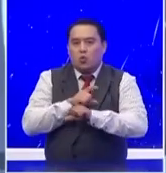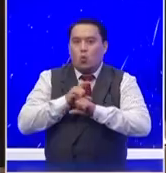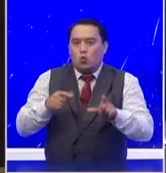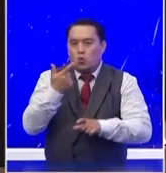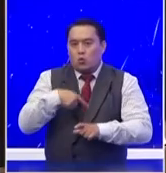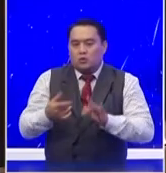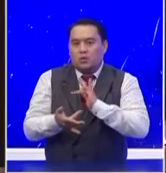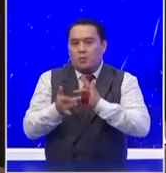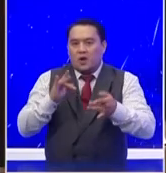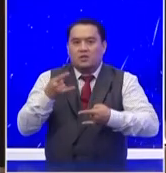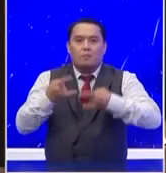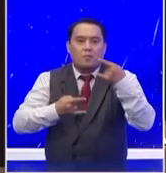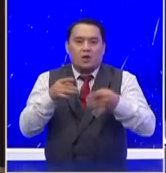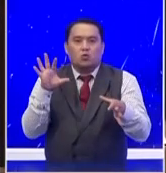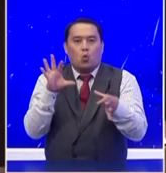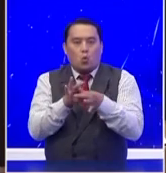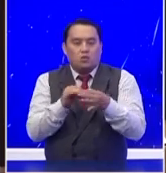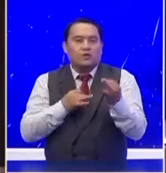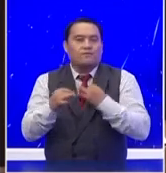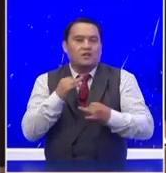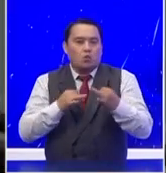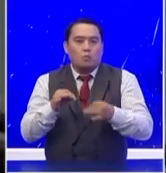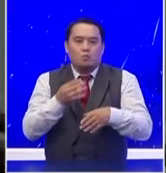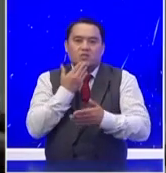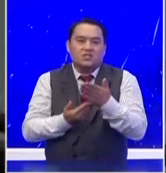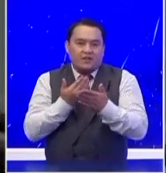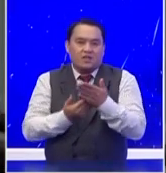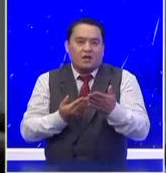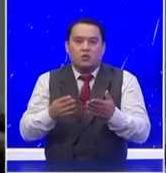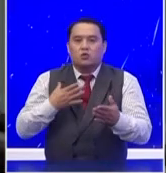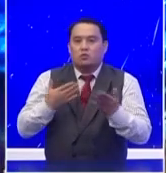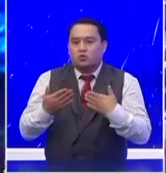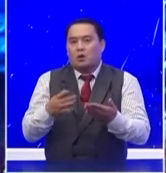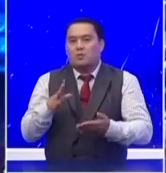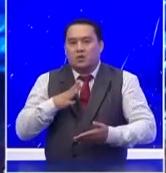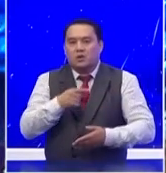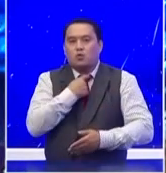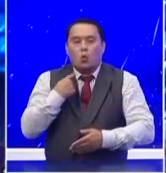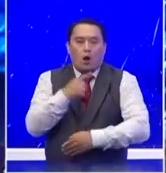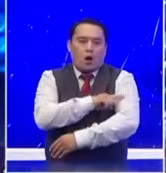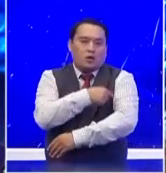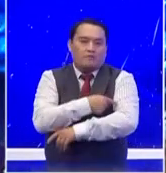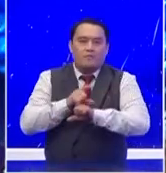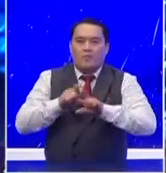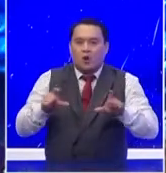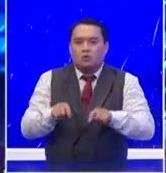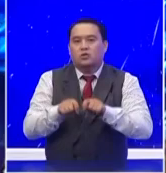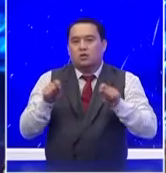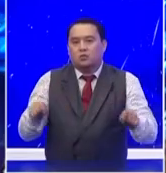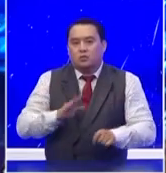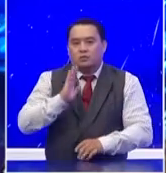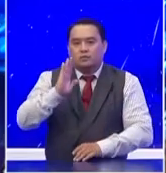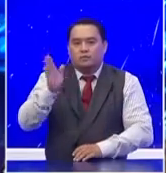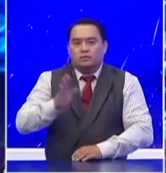өз сұраныстарымен бейне байланысқа қосылып, тиісті кеңес алды. Осындай орталық енді Талдықорған көпсалалы ауруханасының базасында да